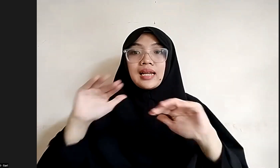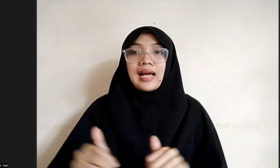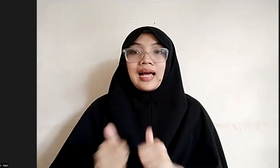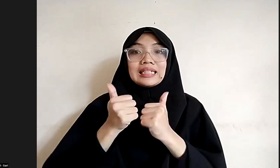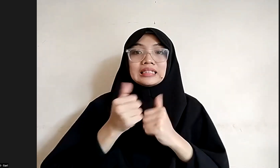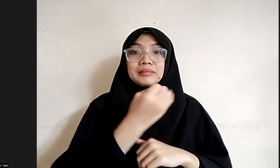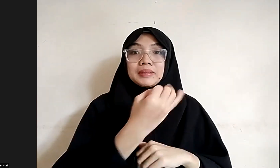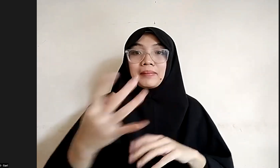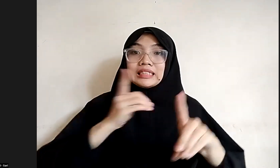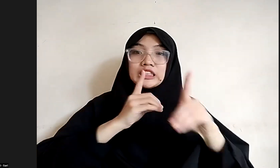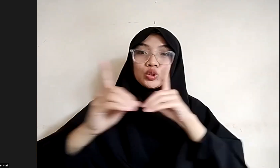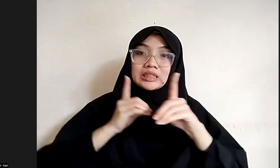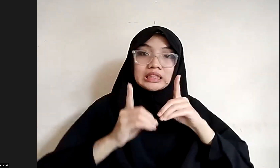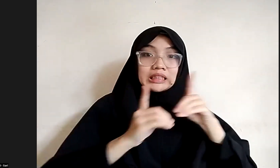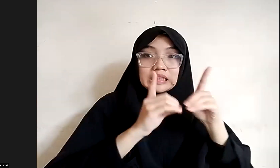lakukan. Dan